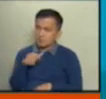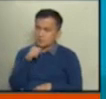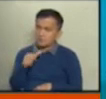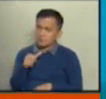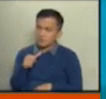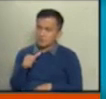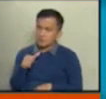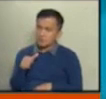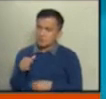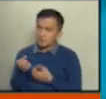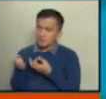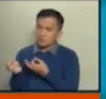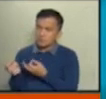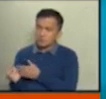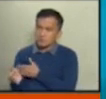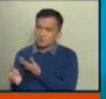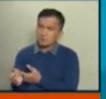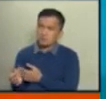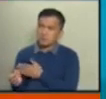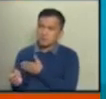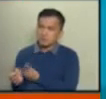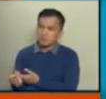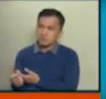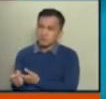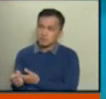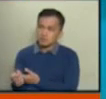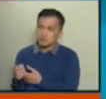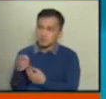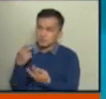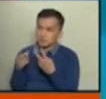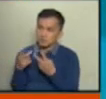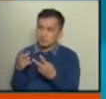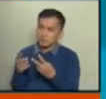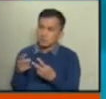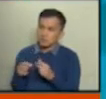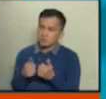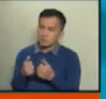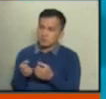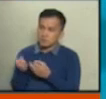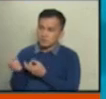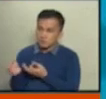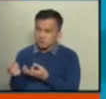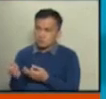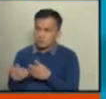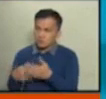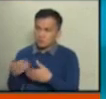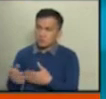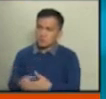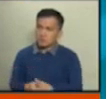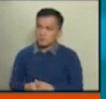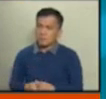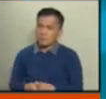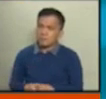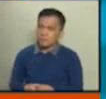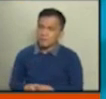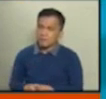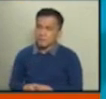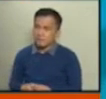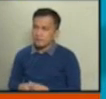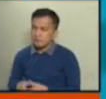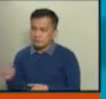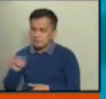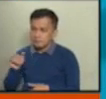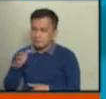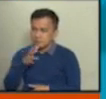po sinasistontuhan yung anak. Kaya yung anak parang halos nakikita niya po kasi kung paano namin nasikasuhin eh. Na bilang magulang, hindi ko